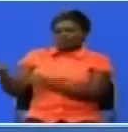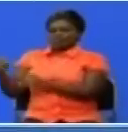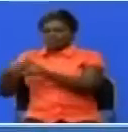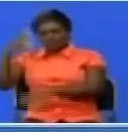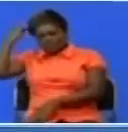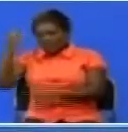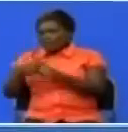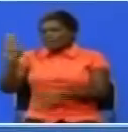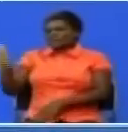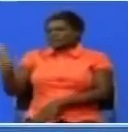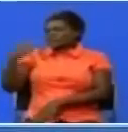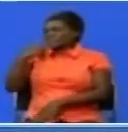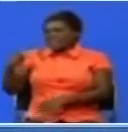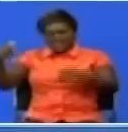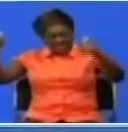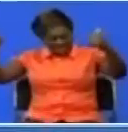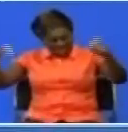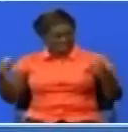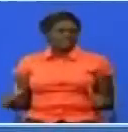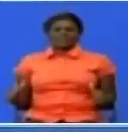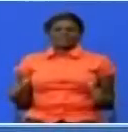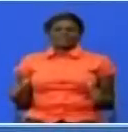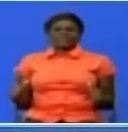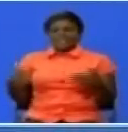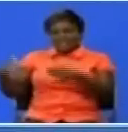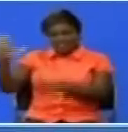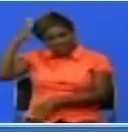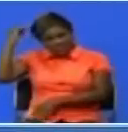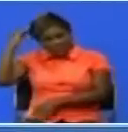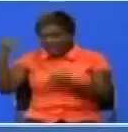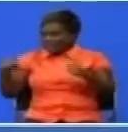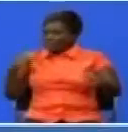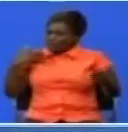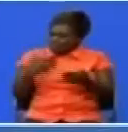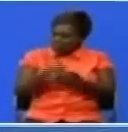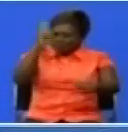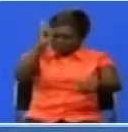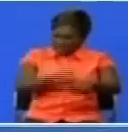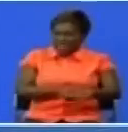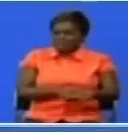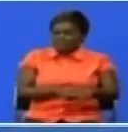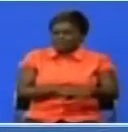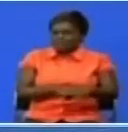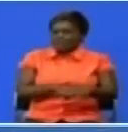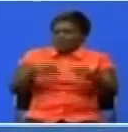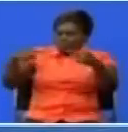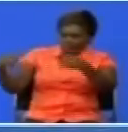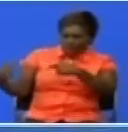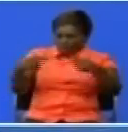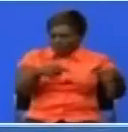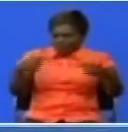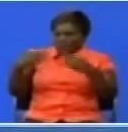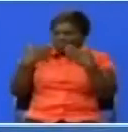Rais Kenyatta amesema kwamba katu KDF haitotoka Somalia hadi pale tutakapohakikisha kwamba vita hivi